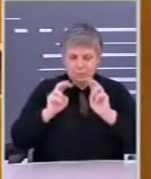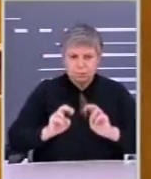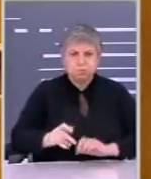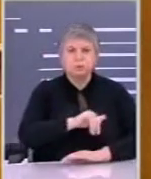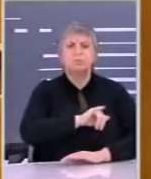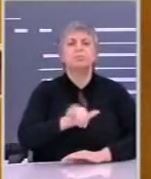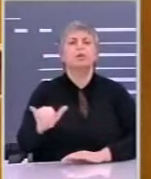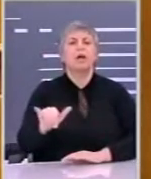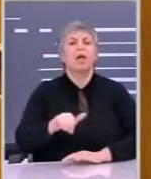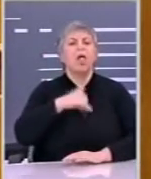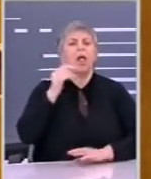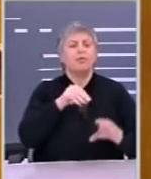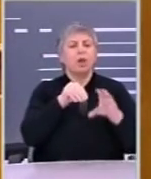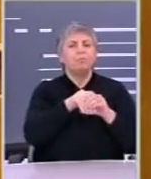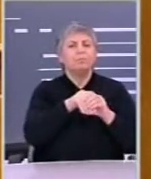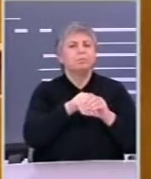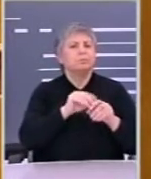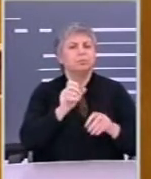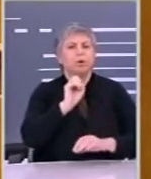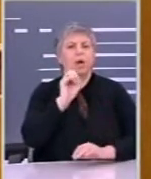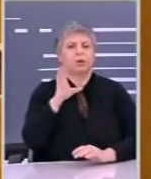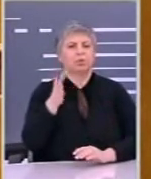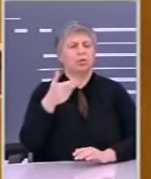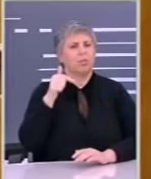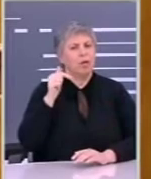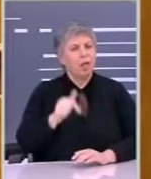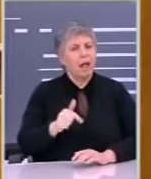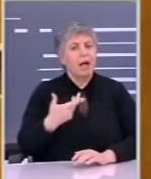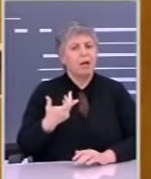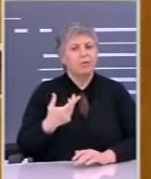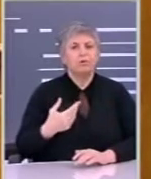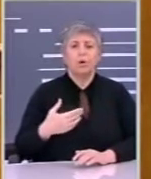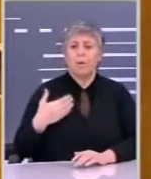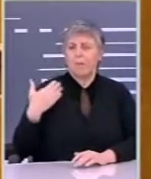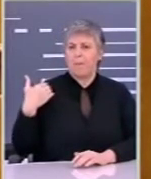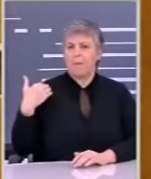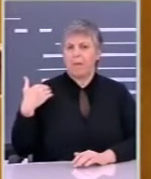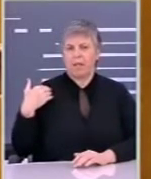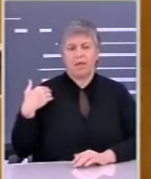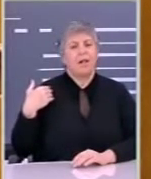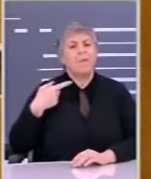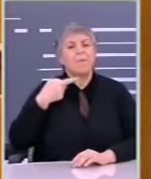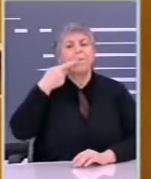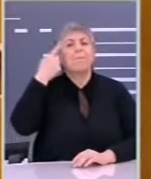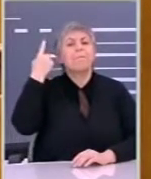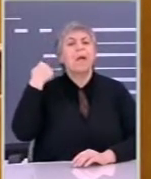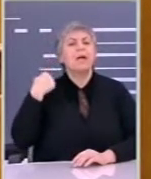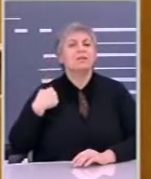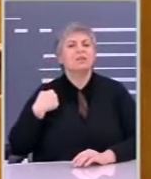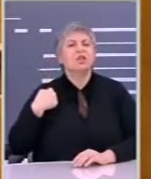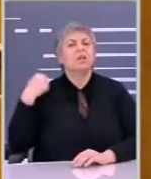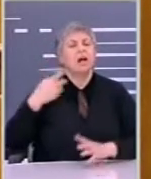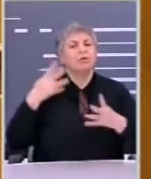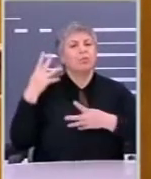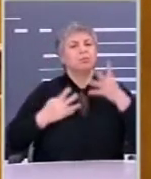στο εξωτερικό, και αυτό αποτυπώθηκε και στην υπεραπόδοση των εσόδων της χρονιάς που έκλεισε, για να μιλάμε